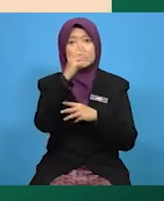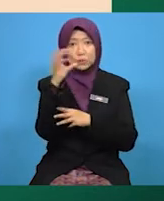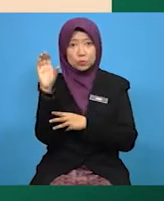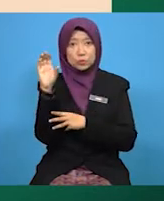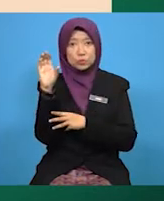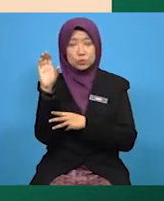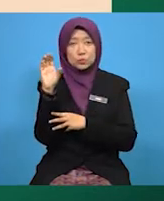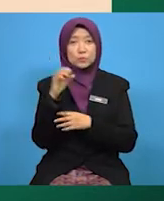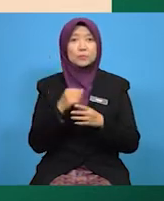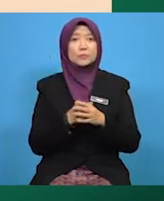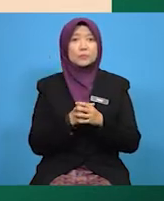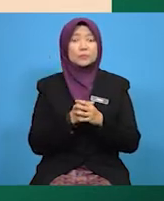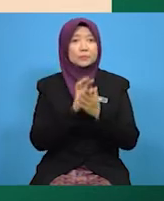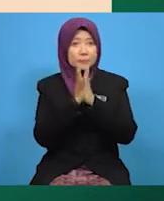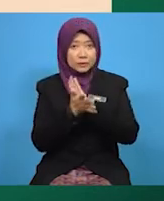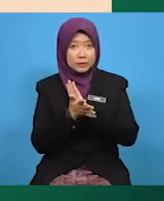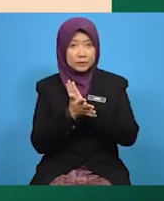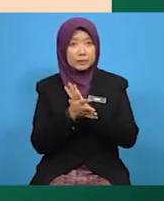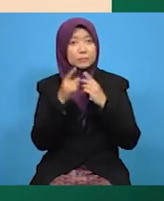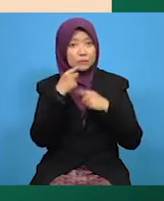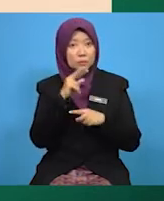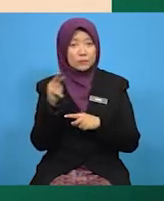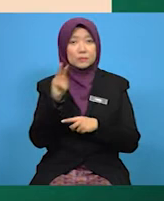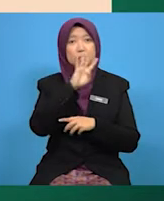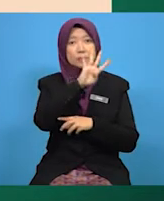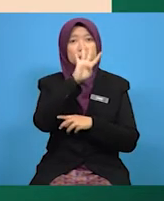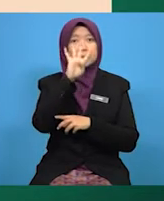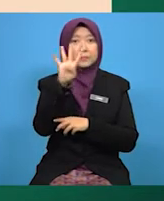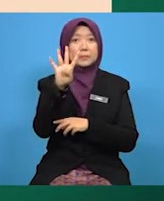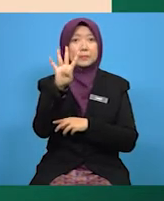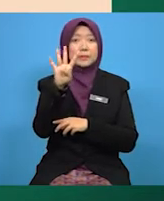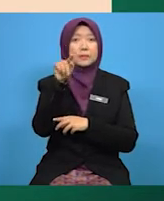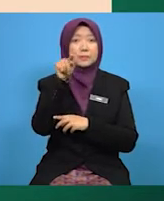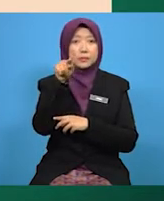didarabkan dengan 100. Maka kamu akan dapat nilainya